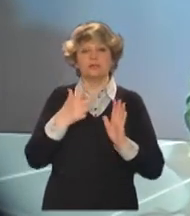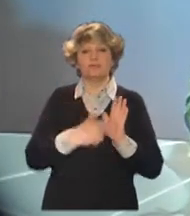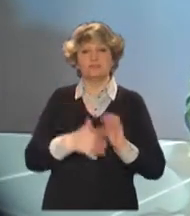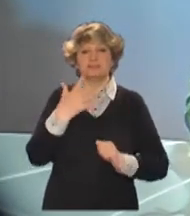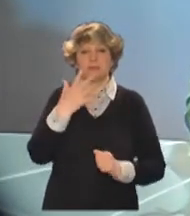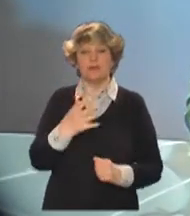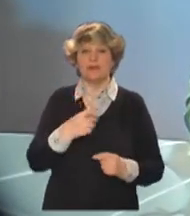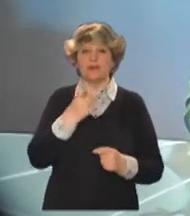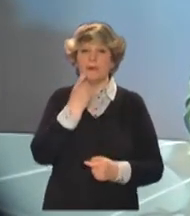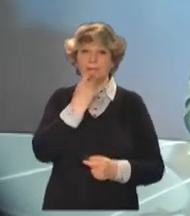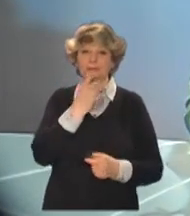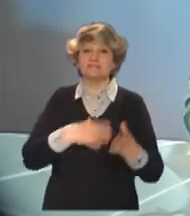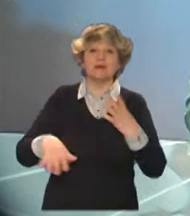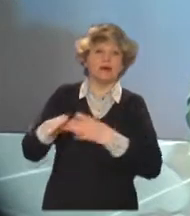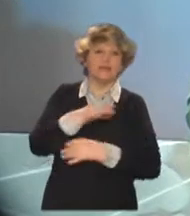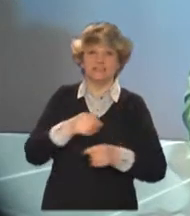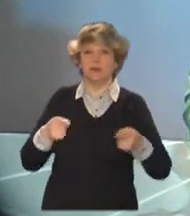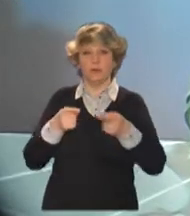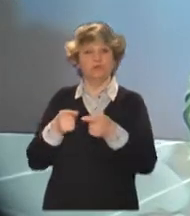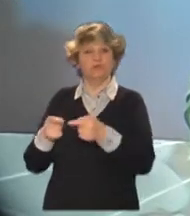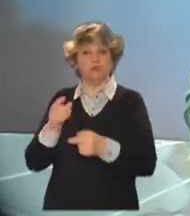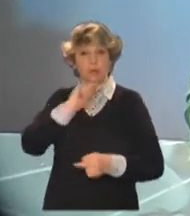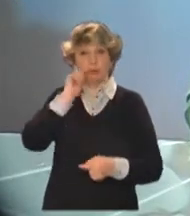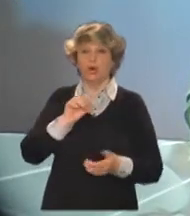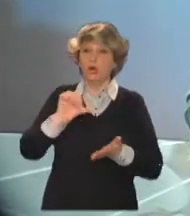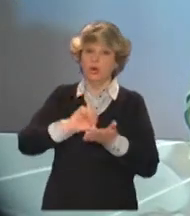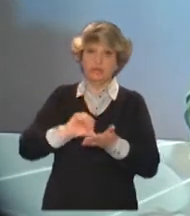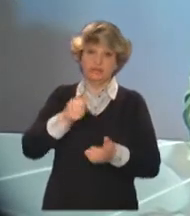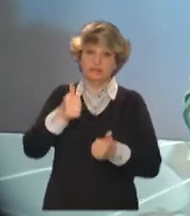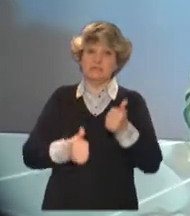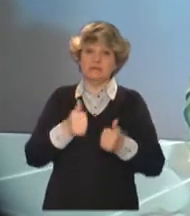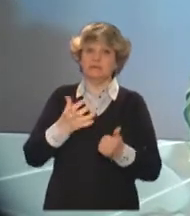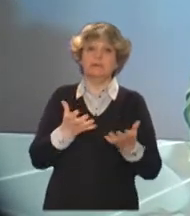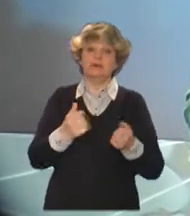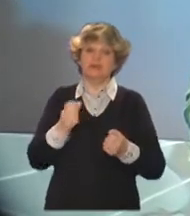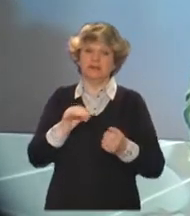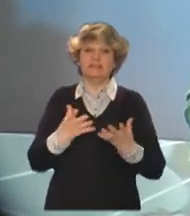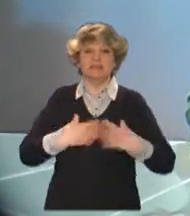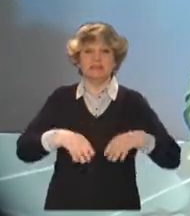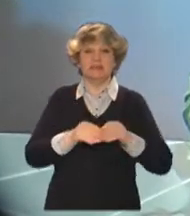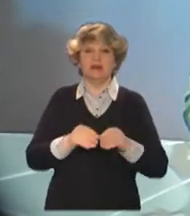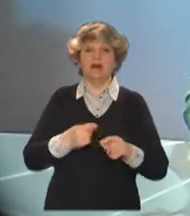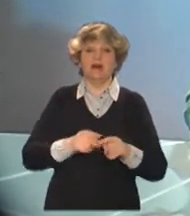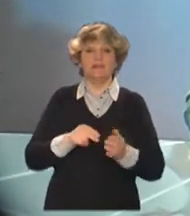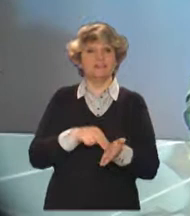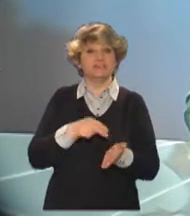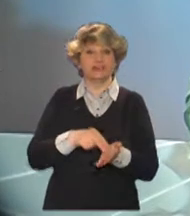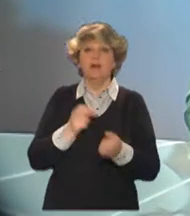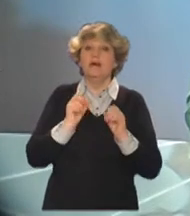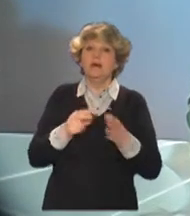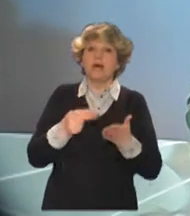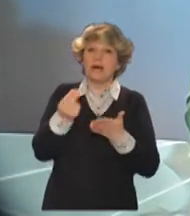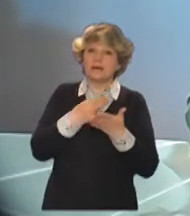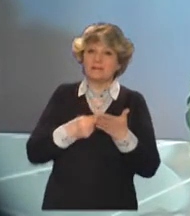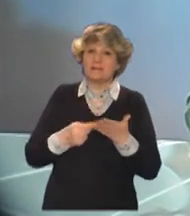великодніх атрибутів з усіх куточків України. Участь у конкурсі бере й родина Тимошенків з Черкас. Як розписували фестивальні